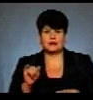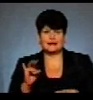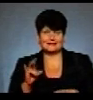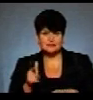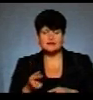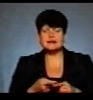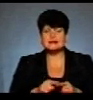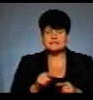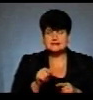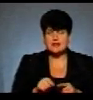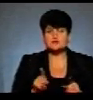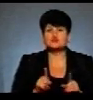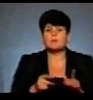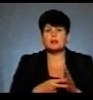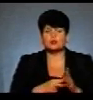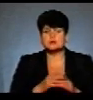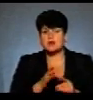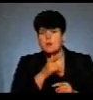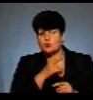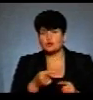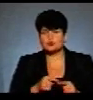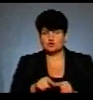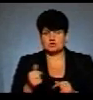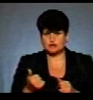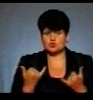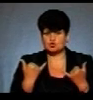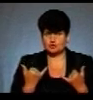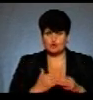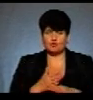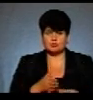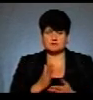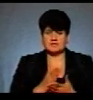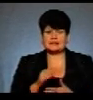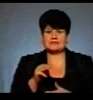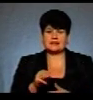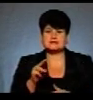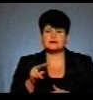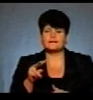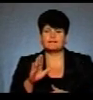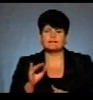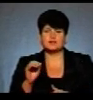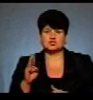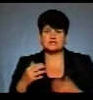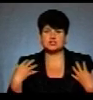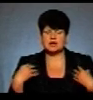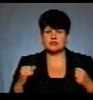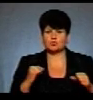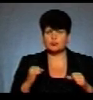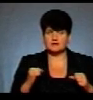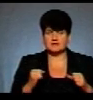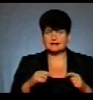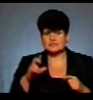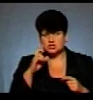ж заходи плануються протягом цього тижня. Сьогодні гостями студії є Тарас Ліщина, начальник управління державної